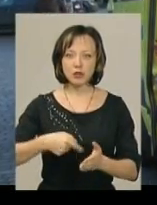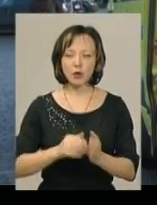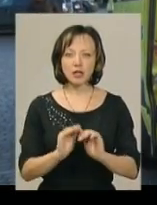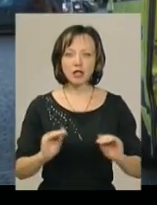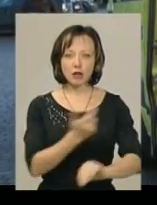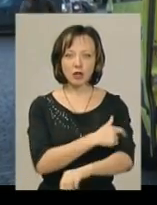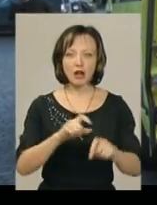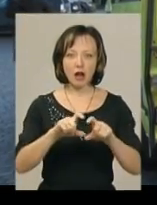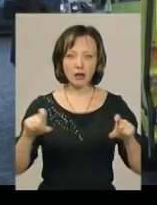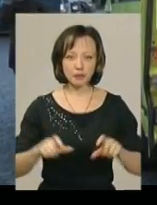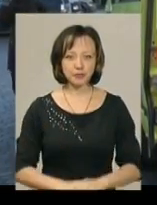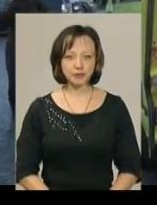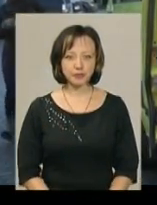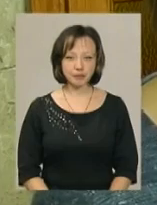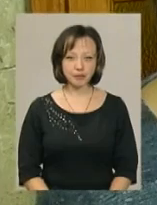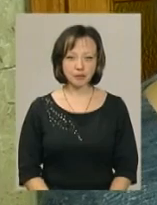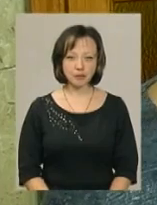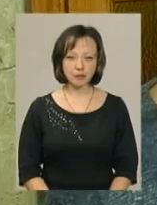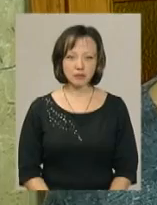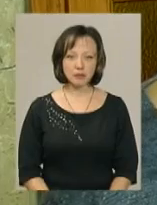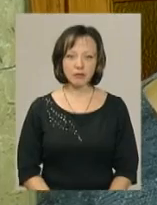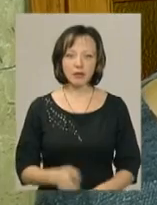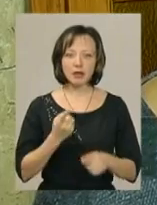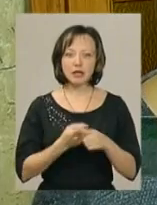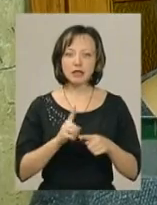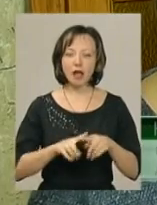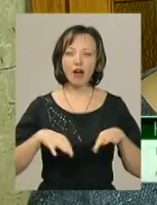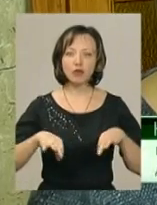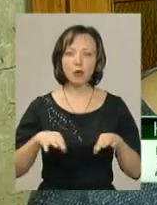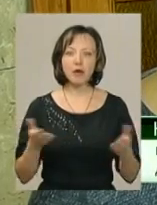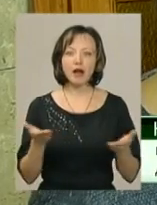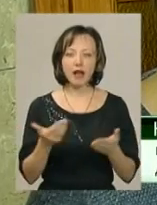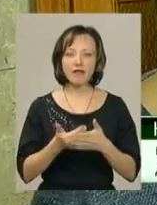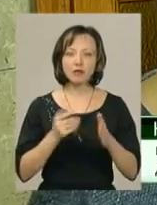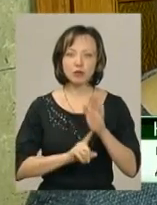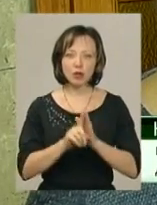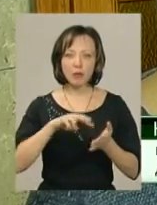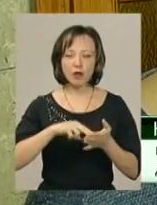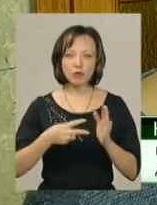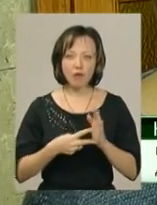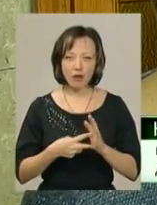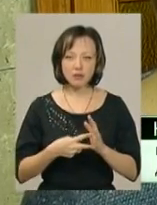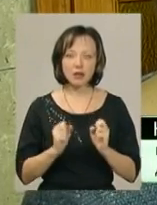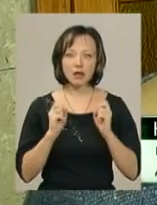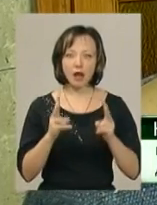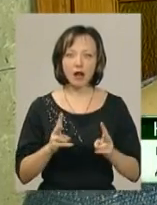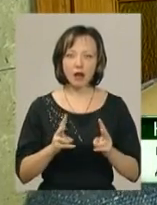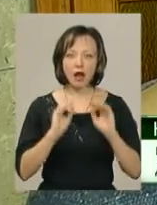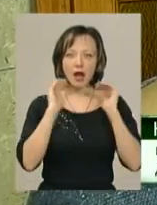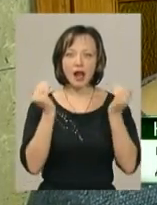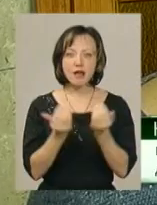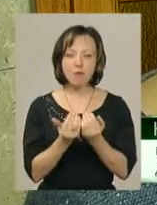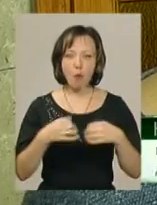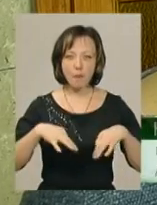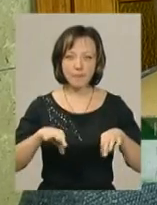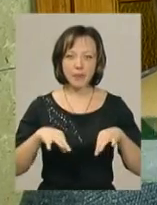дитячої лікарні Наталя Зимак-Закутня. Це автомобіль, який від початку планувався, будувався як реанімобіль.